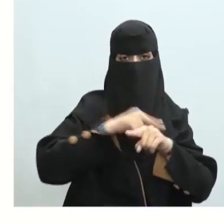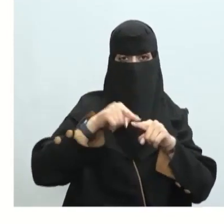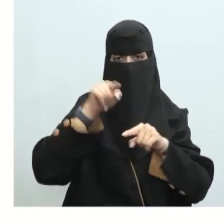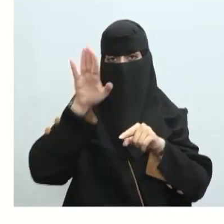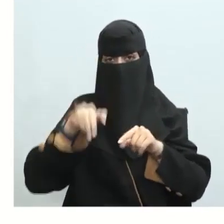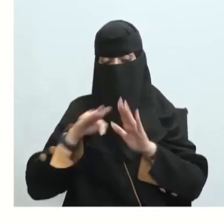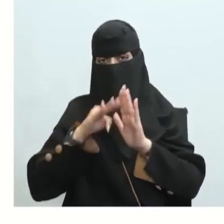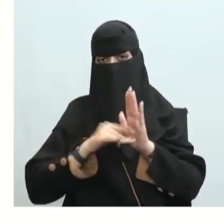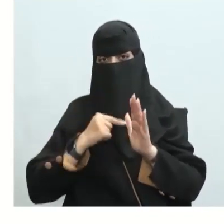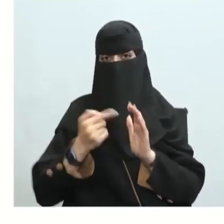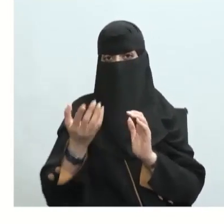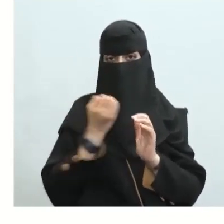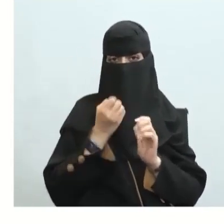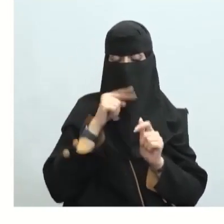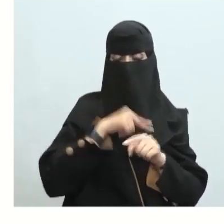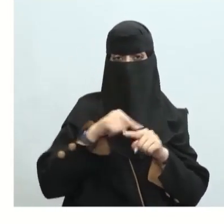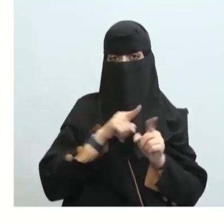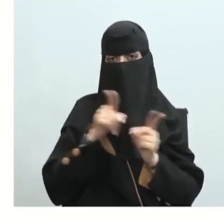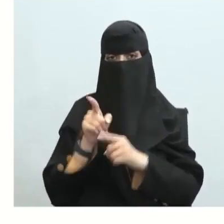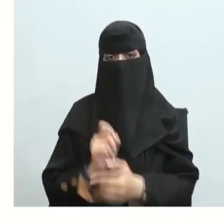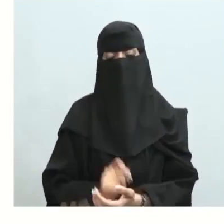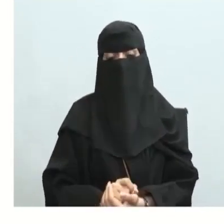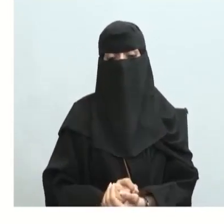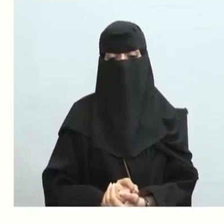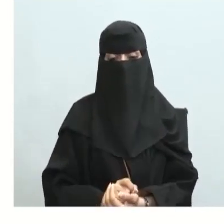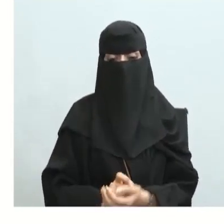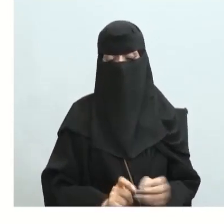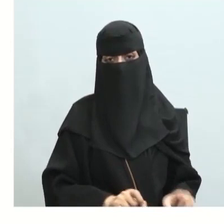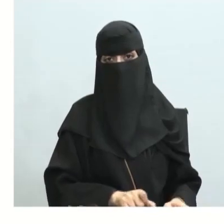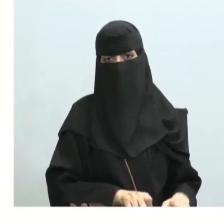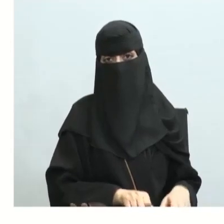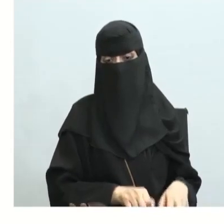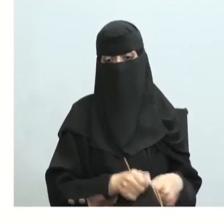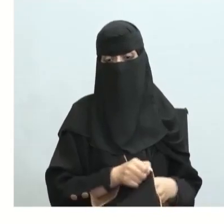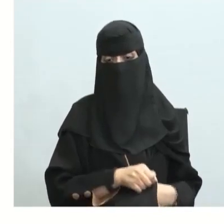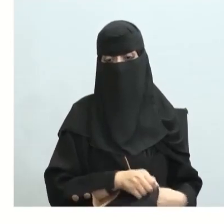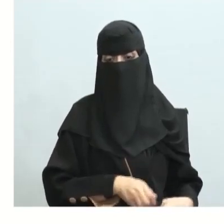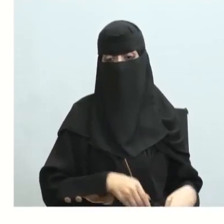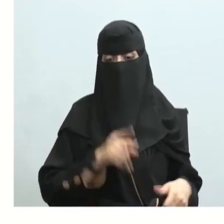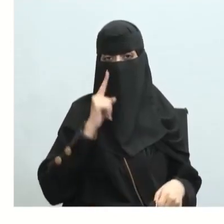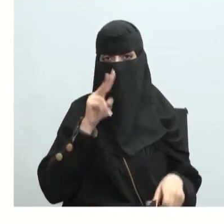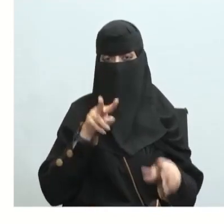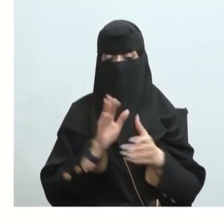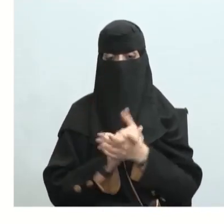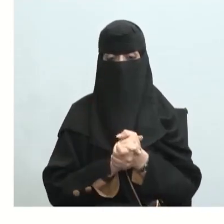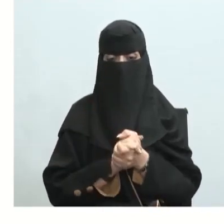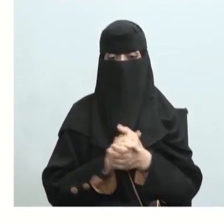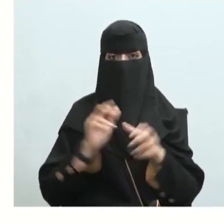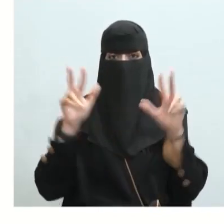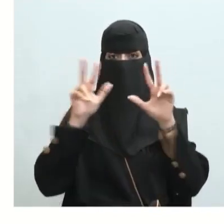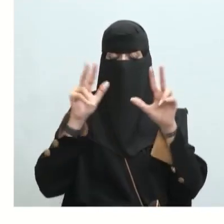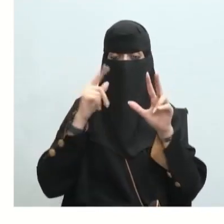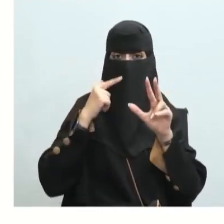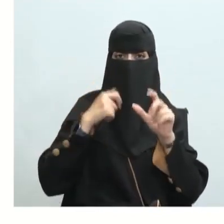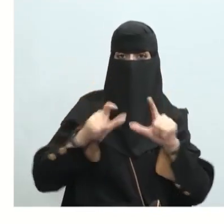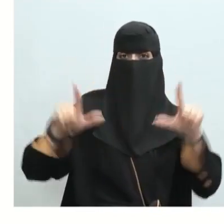البرنامج وكيف انك بحاجه اليه جميل هنا الاعلان الدعايه